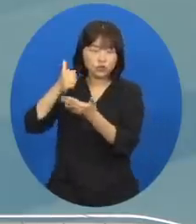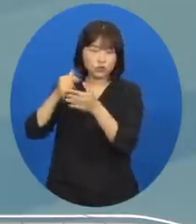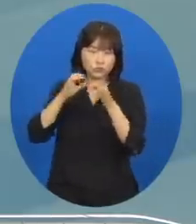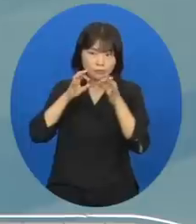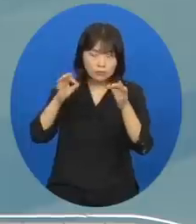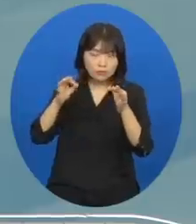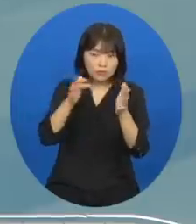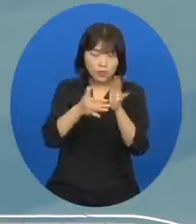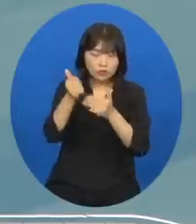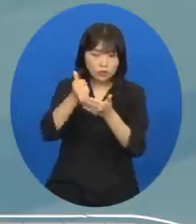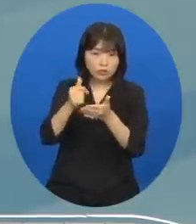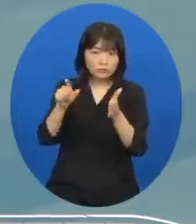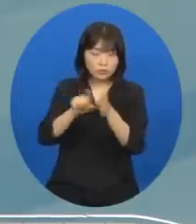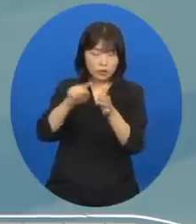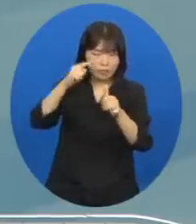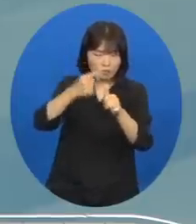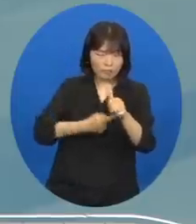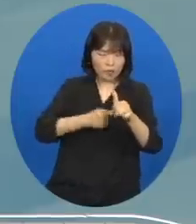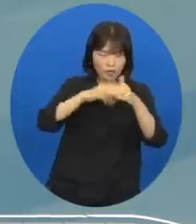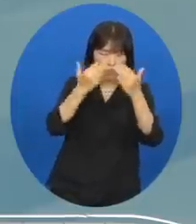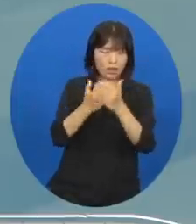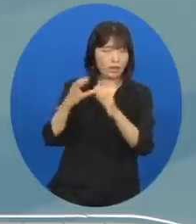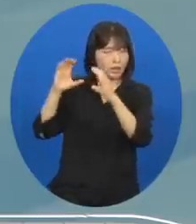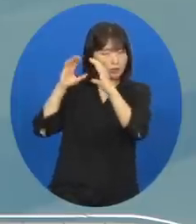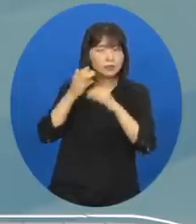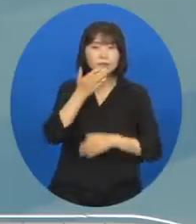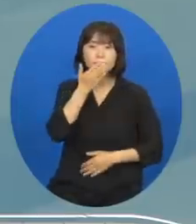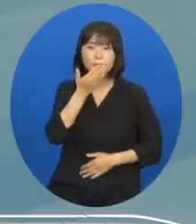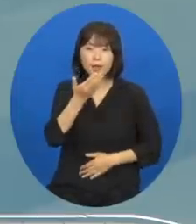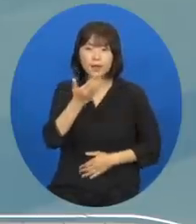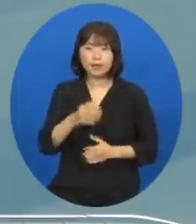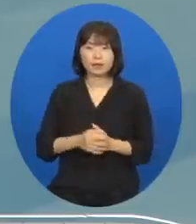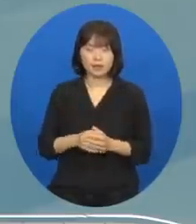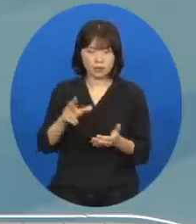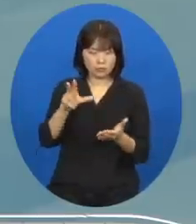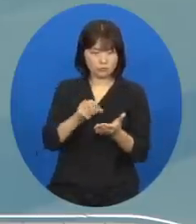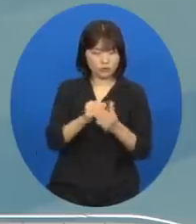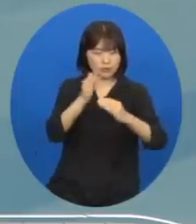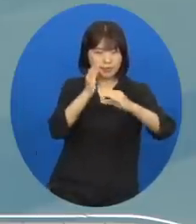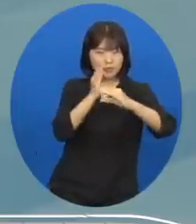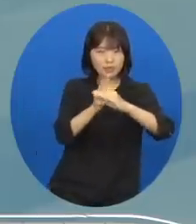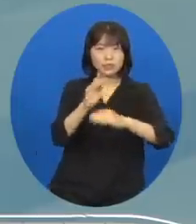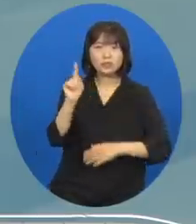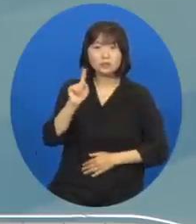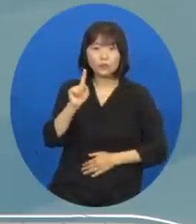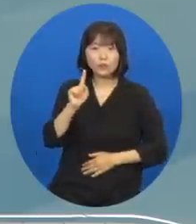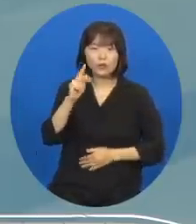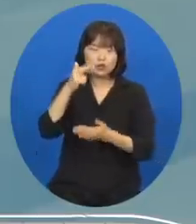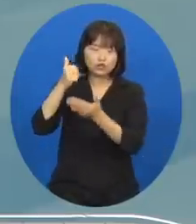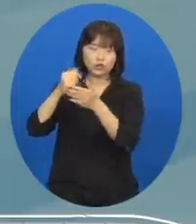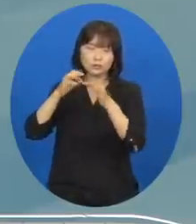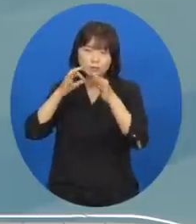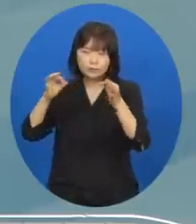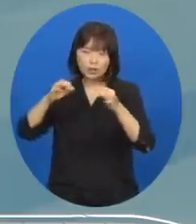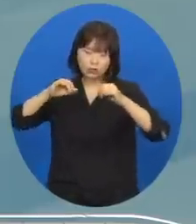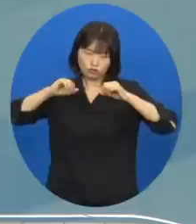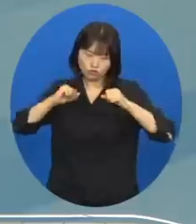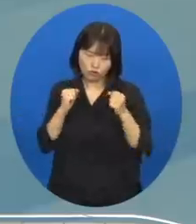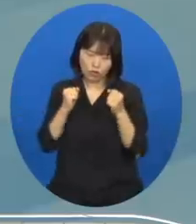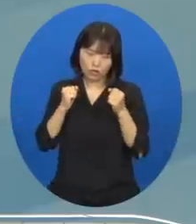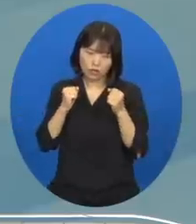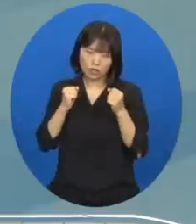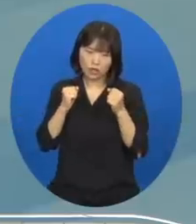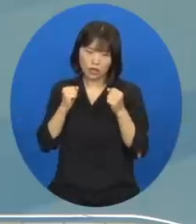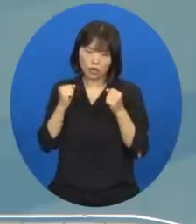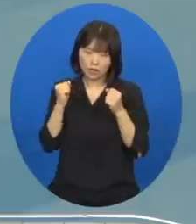믿으면 다 듣습니다. 문제 핵심은 주님의 음성에 순종했느냐 안